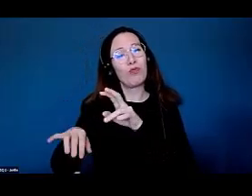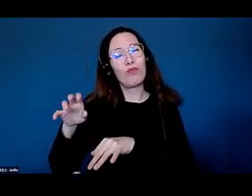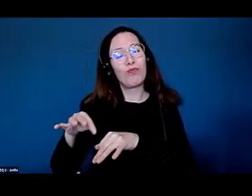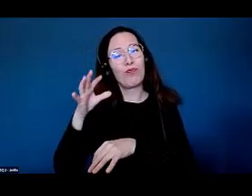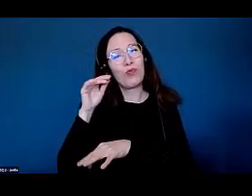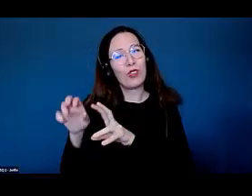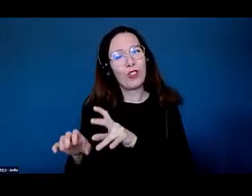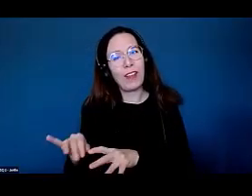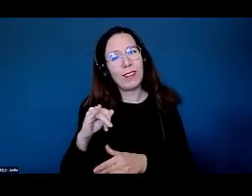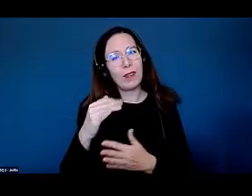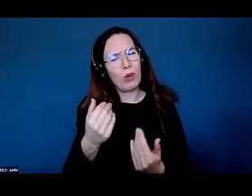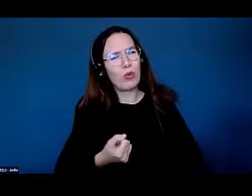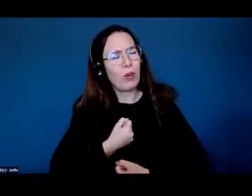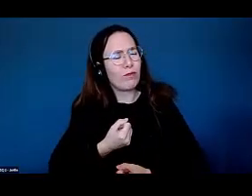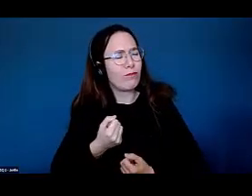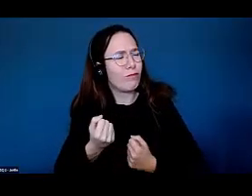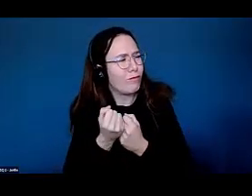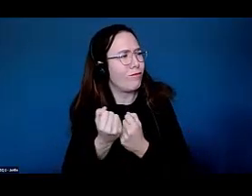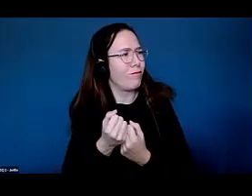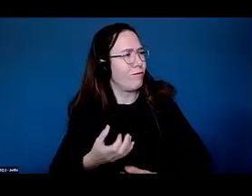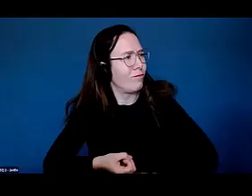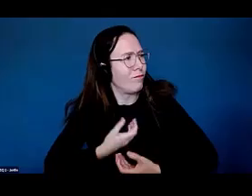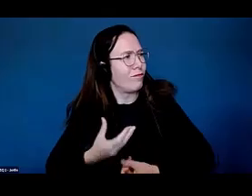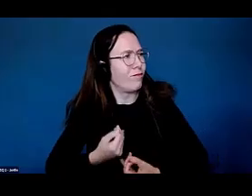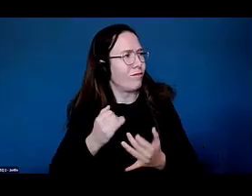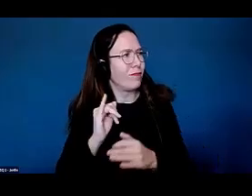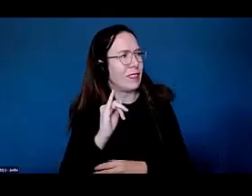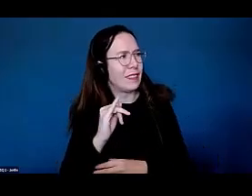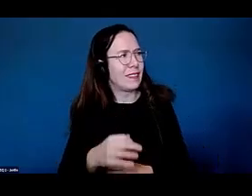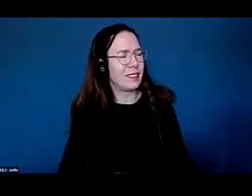le clavardage et